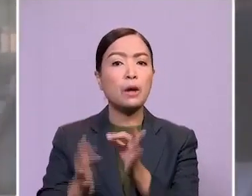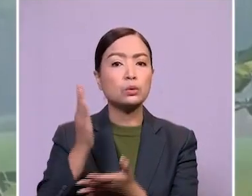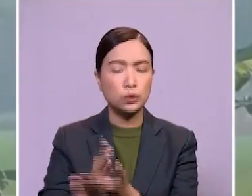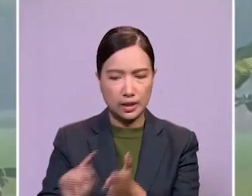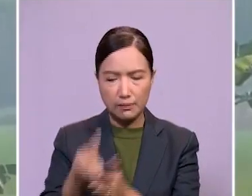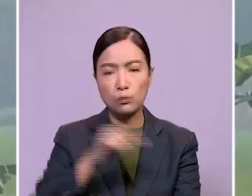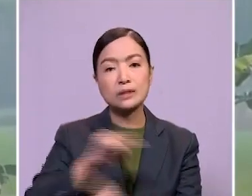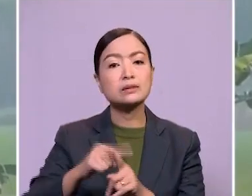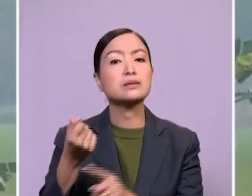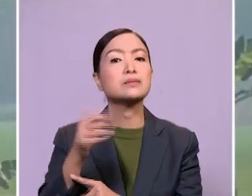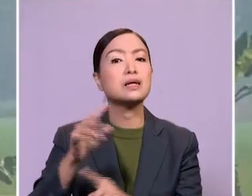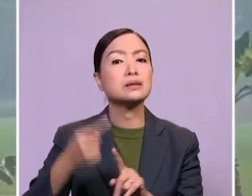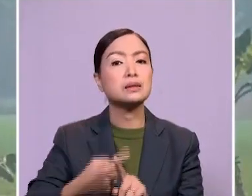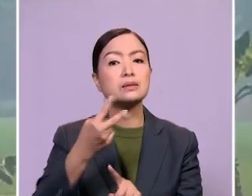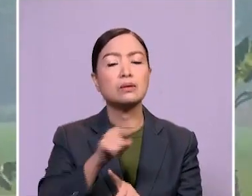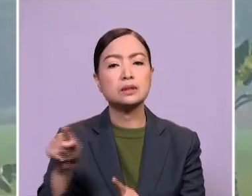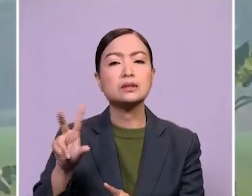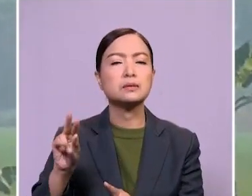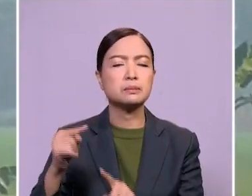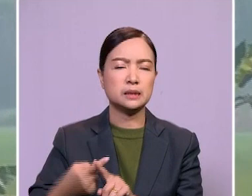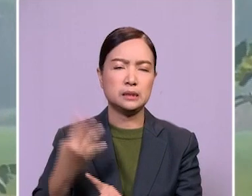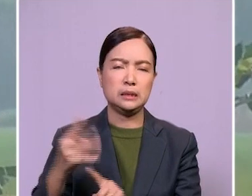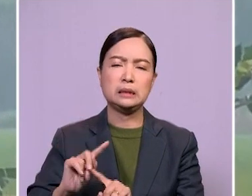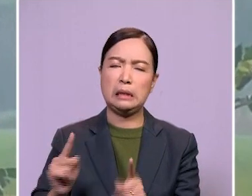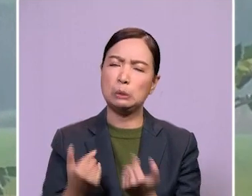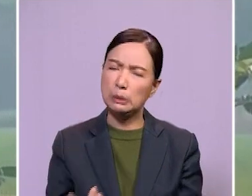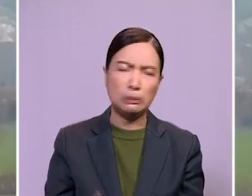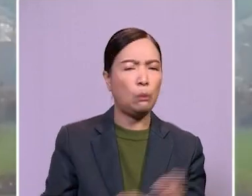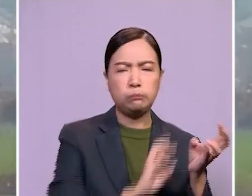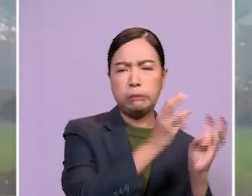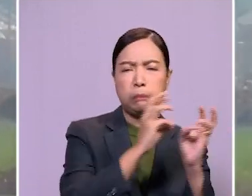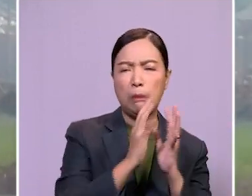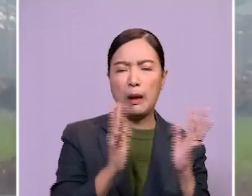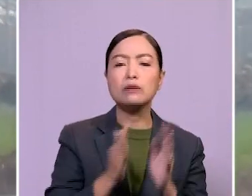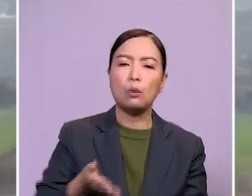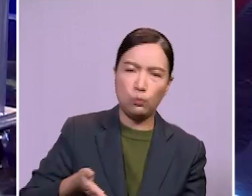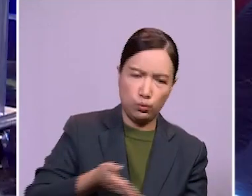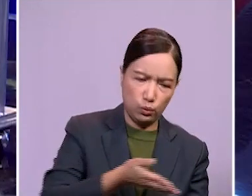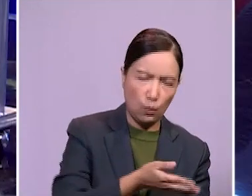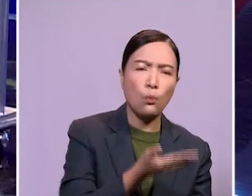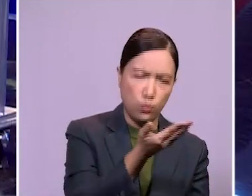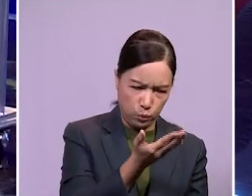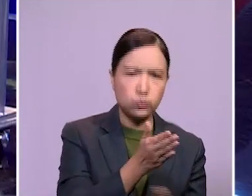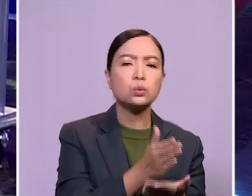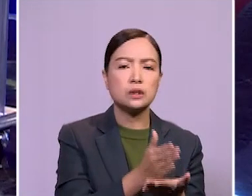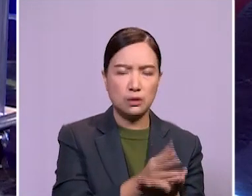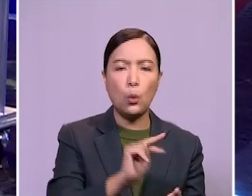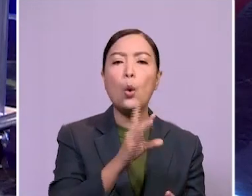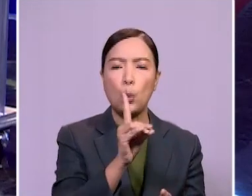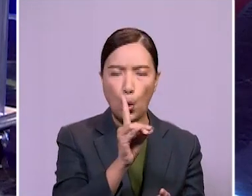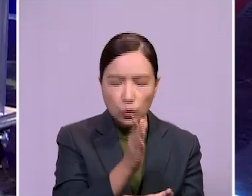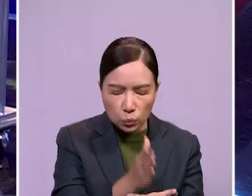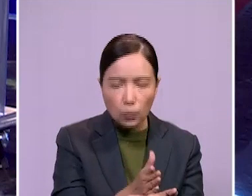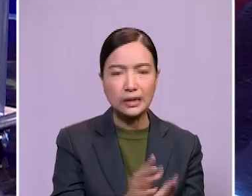ยาวไปจนถึง 30เมษายนแต่ด้วยความที่ว่าตอนนี้สถานการณ์ฝุ่นมันค่อนข้างแย่นะคะดังนั้นงดเผาเลยจะดีกว่า